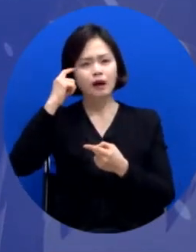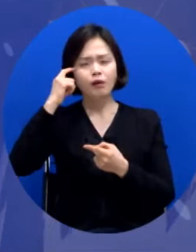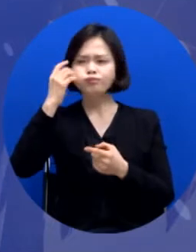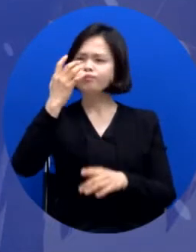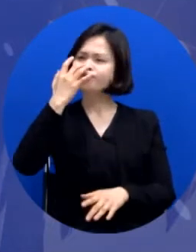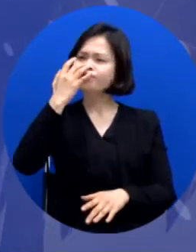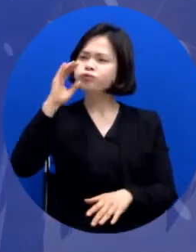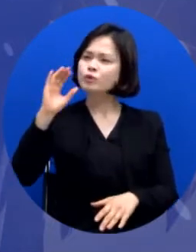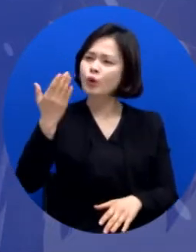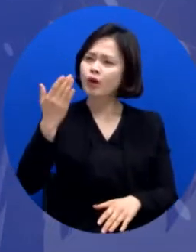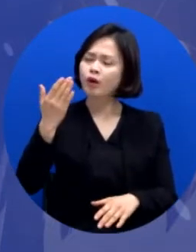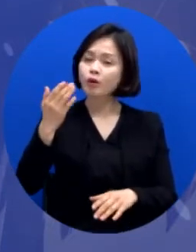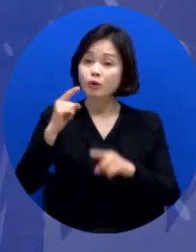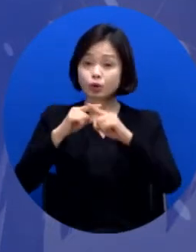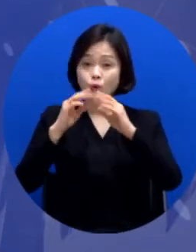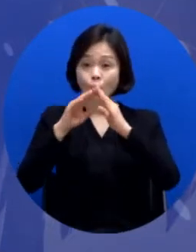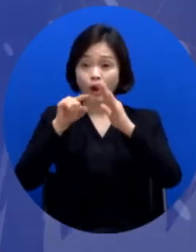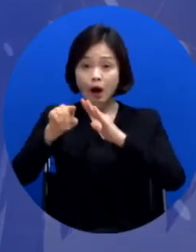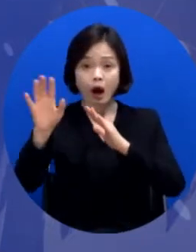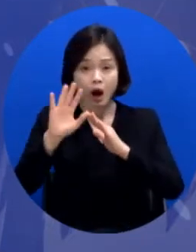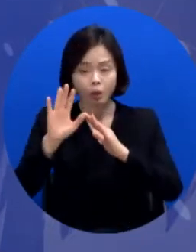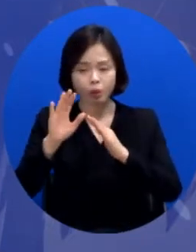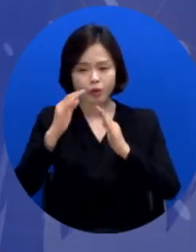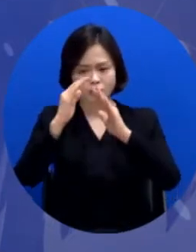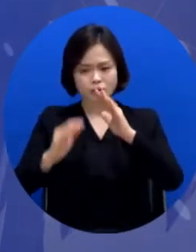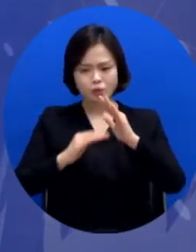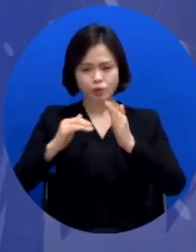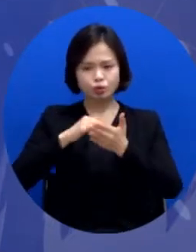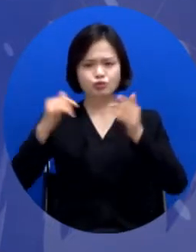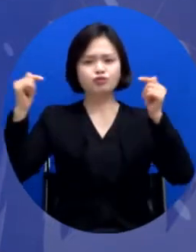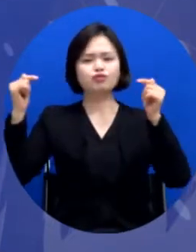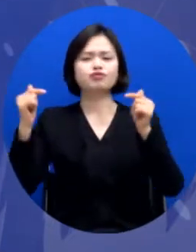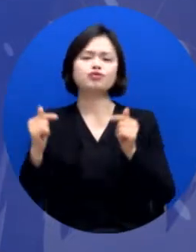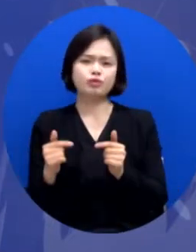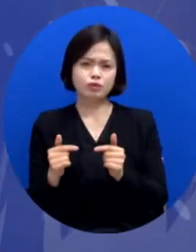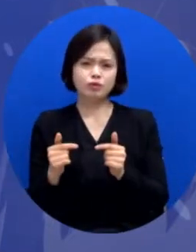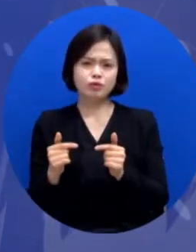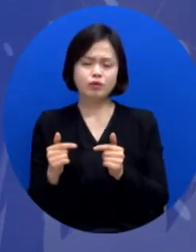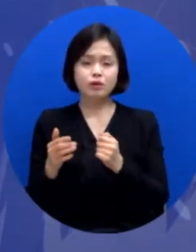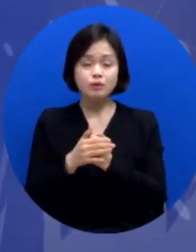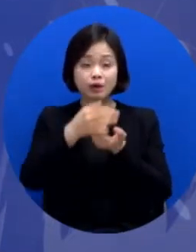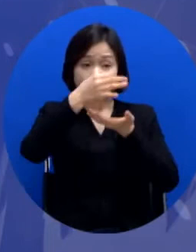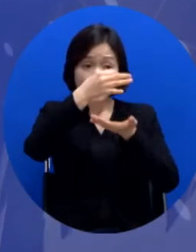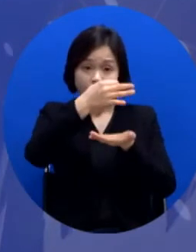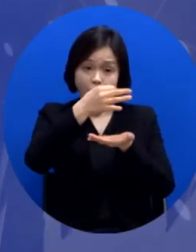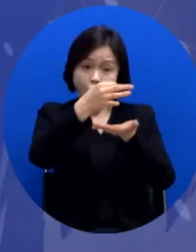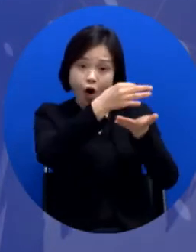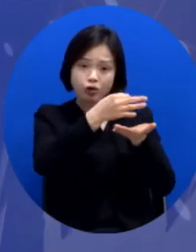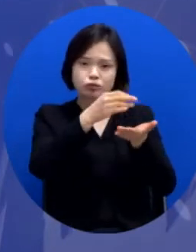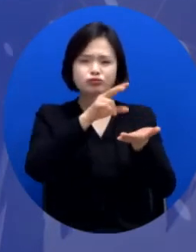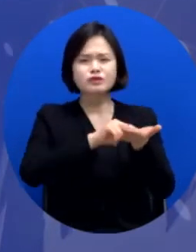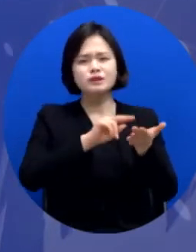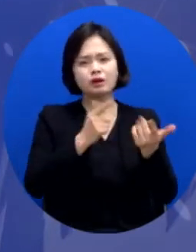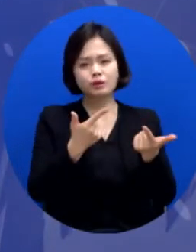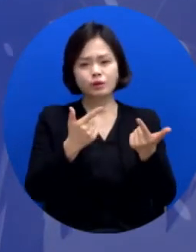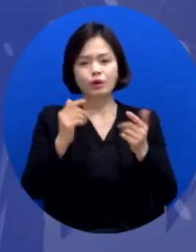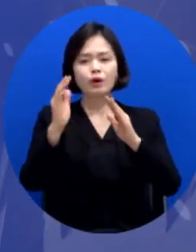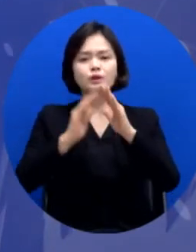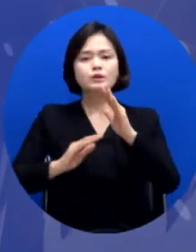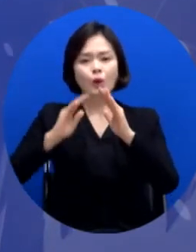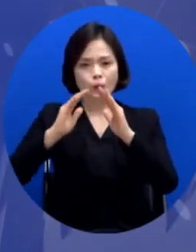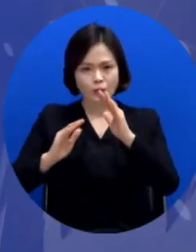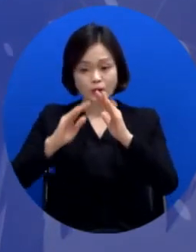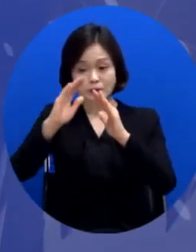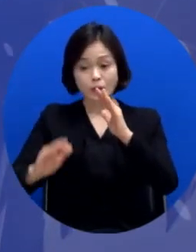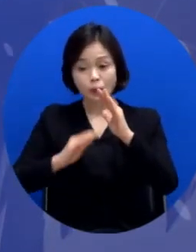문제입니다 성도들이 이탈을 헌금 보다 더 많이 걱정 안 17g 교회들은 했었는데 그게 사실은 나타났고 여기에 사회에서 의